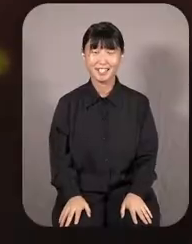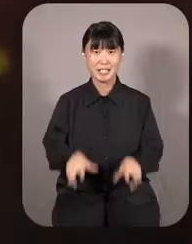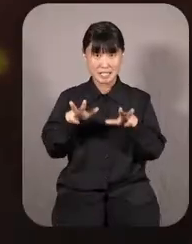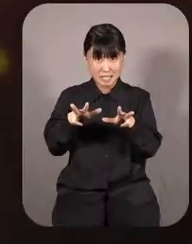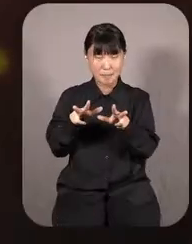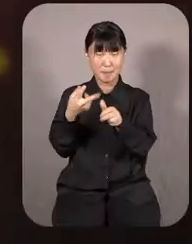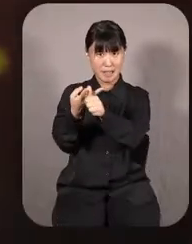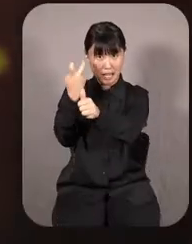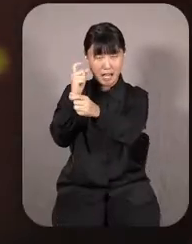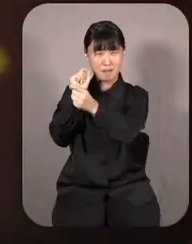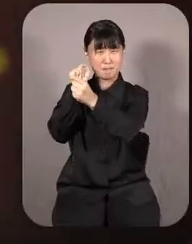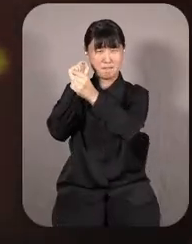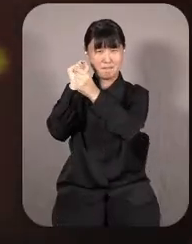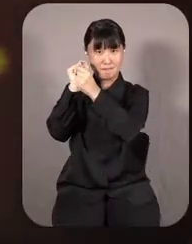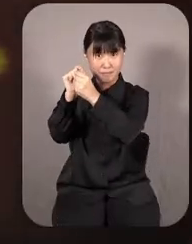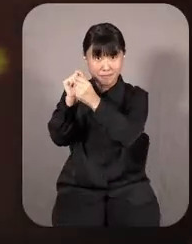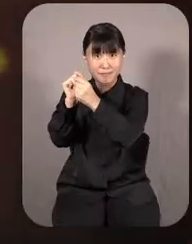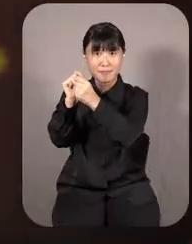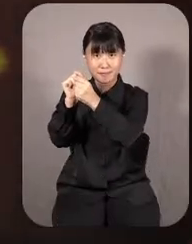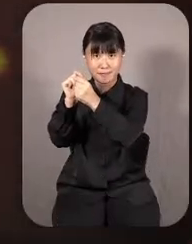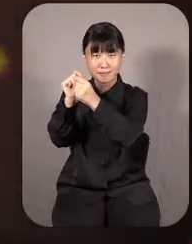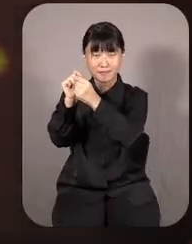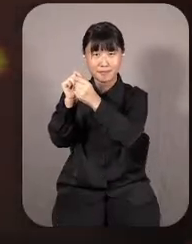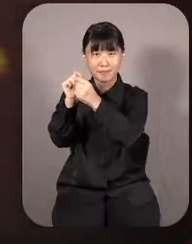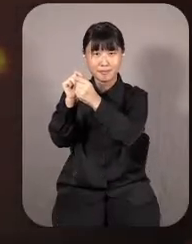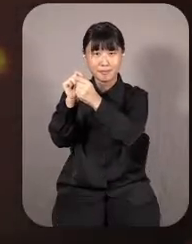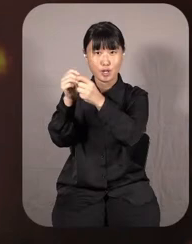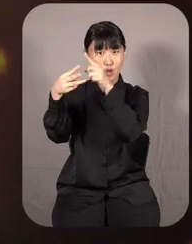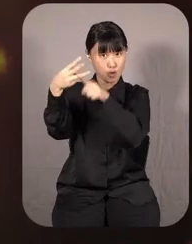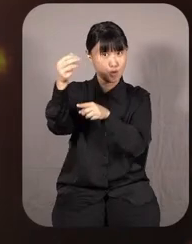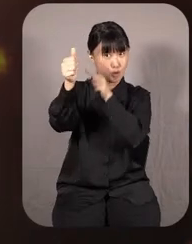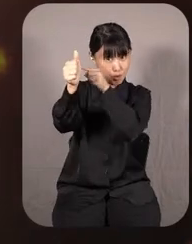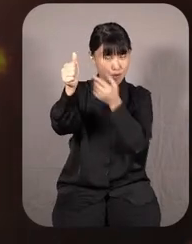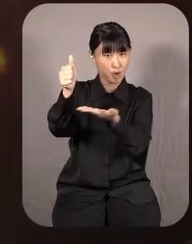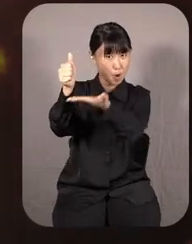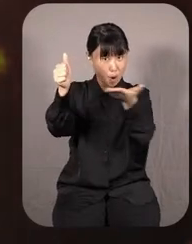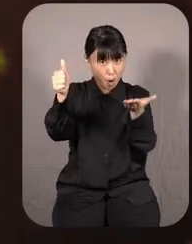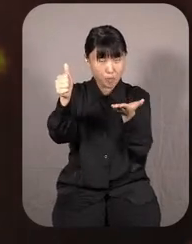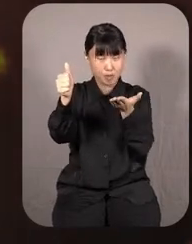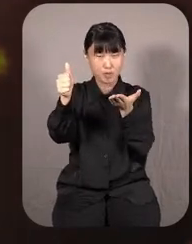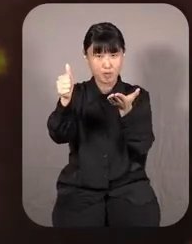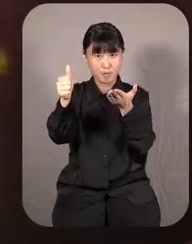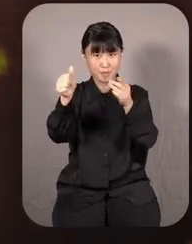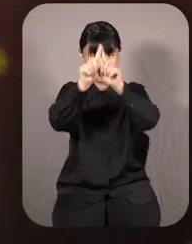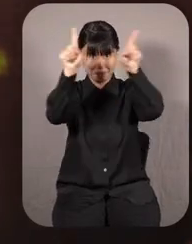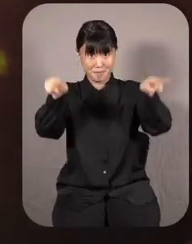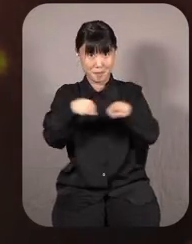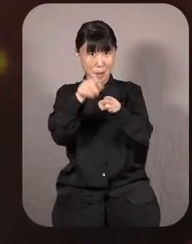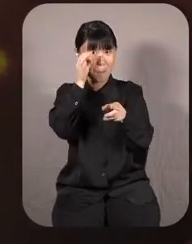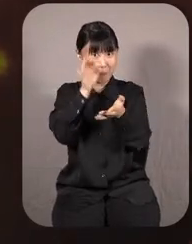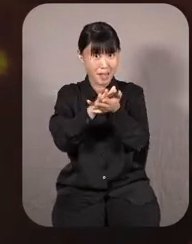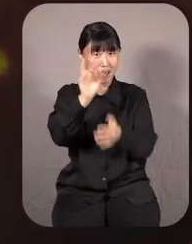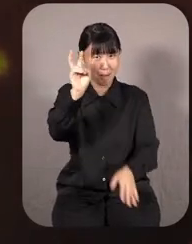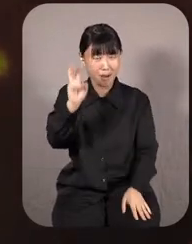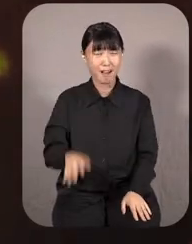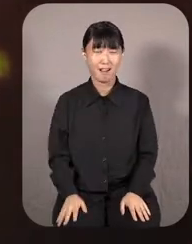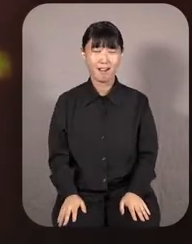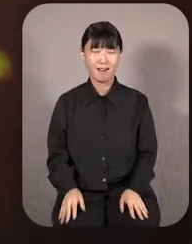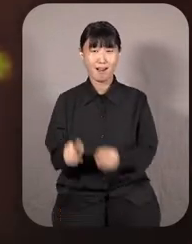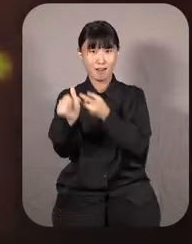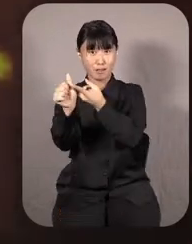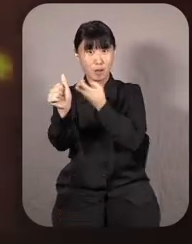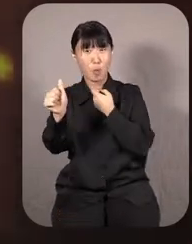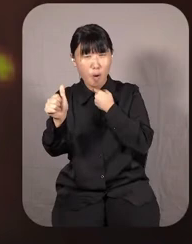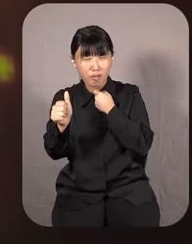때문입니다. 윤석열은 화면에서 보셨지만 탄핵 할 타면 하라고 합니다.